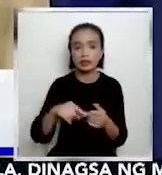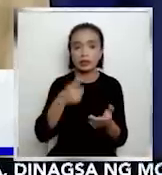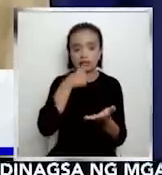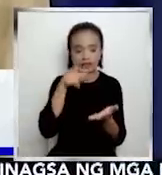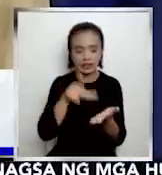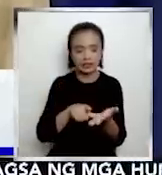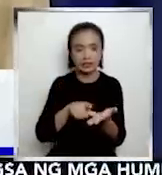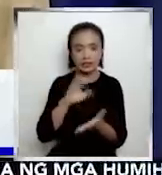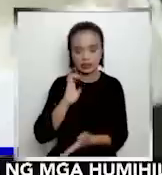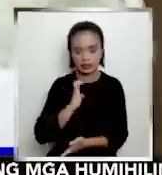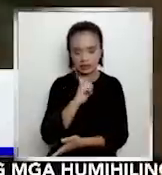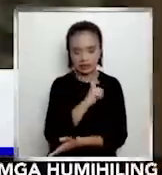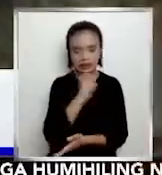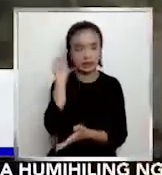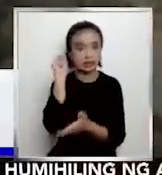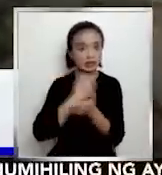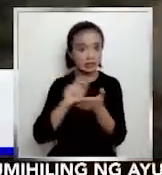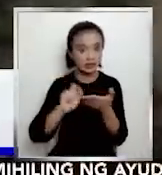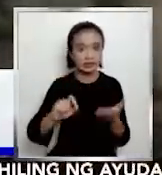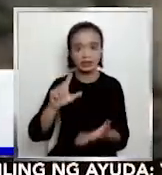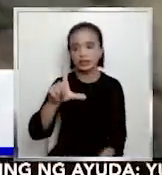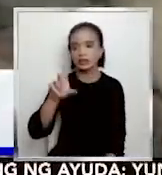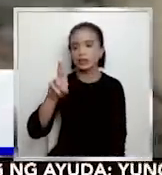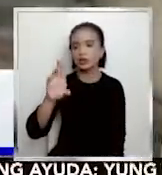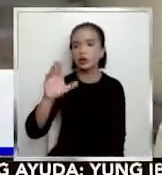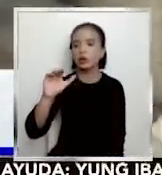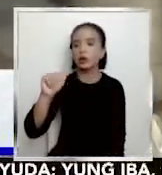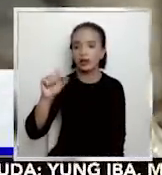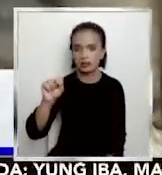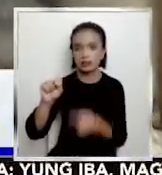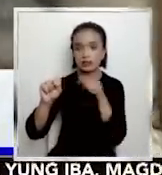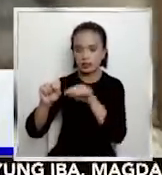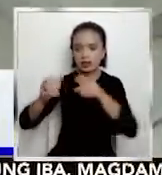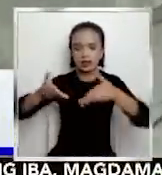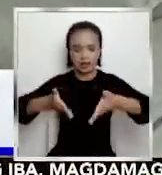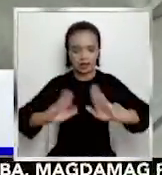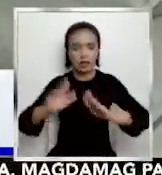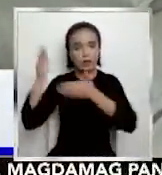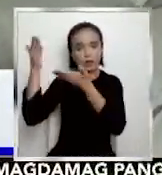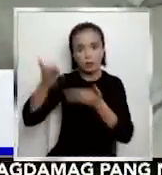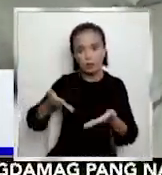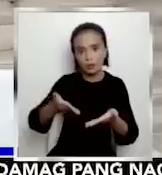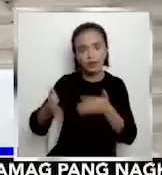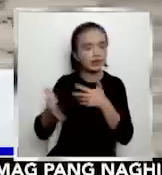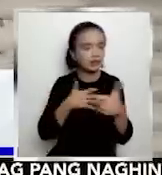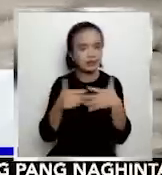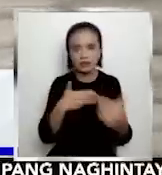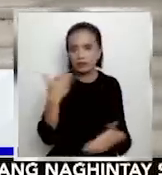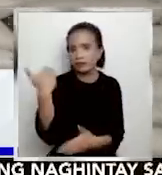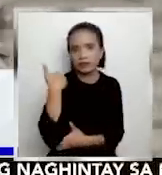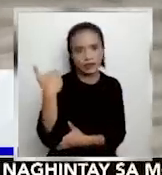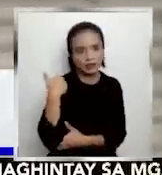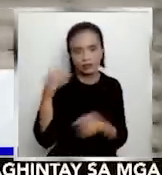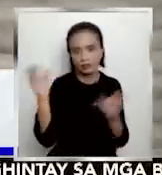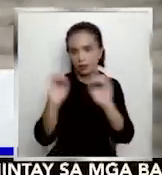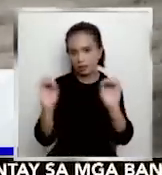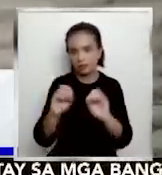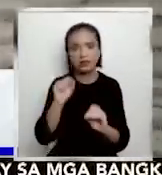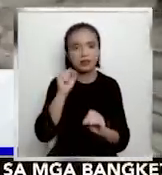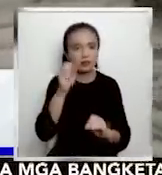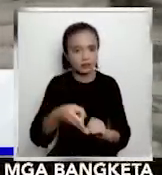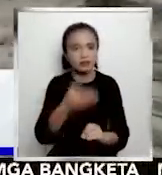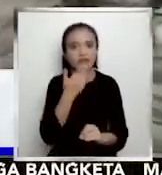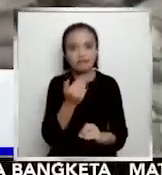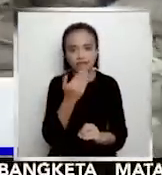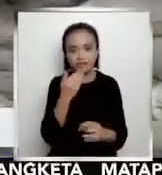Secretary Lucas Bersamin. Pinayagan niya ang importasyon ng asukal kahit wala pa ang Sugar Order No. 6 dahil daw urgent